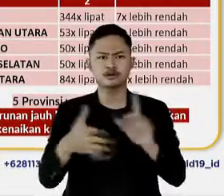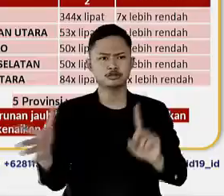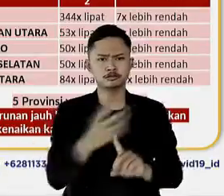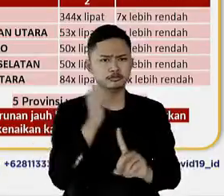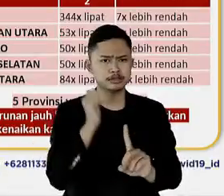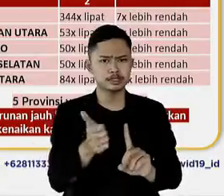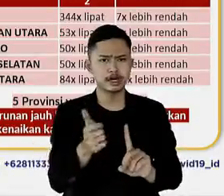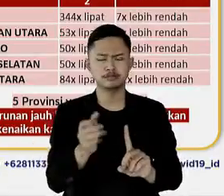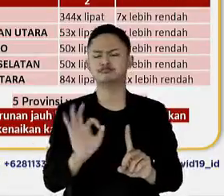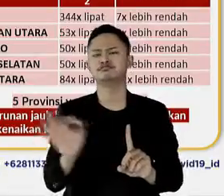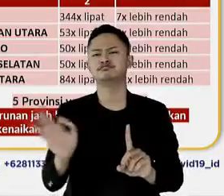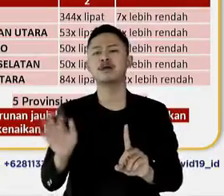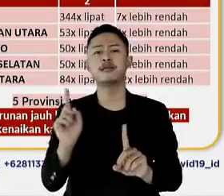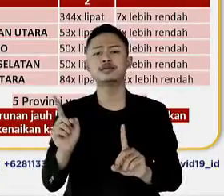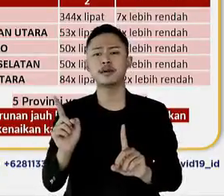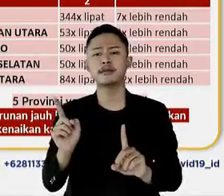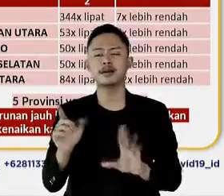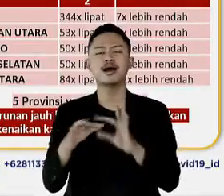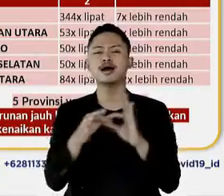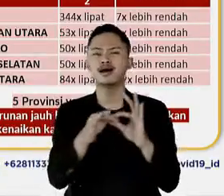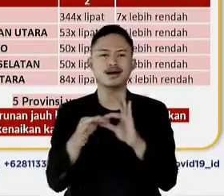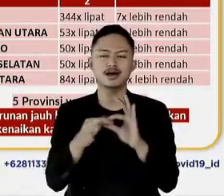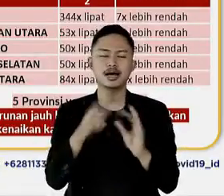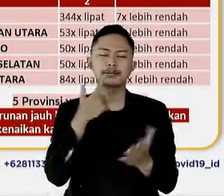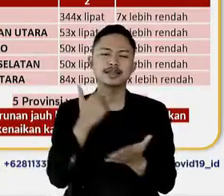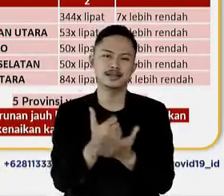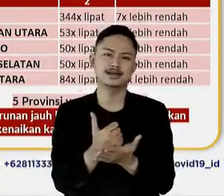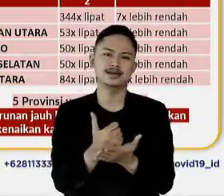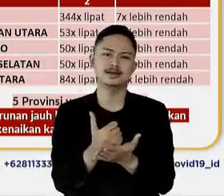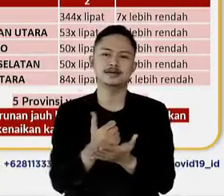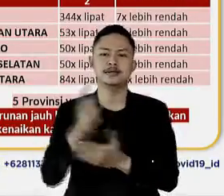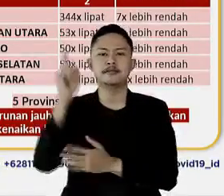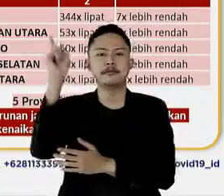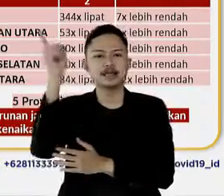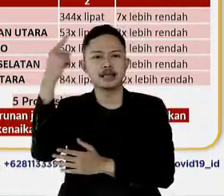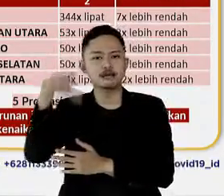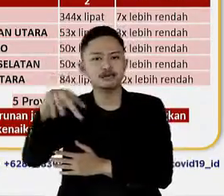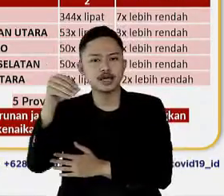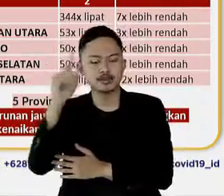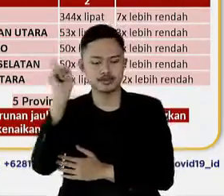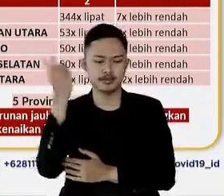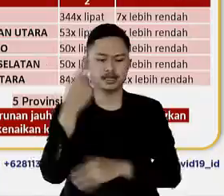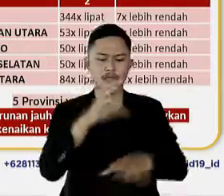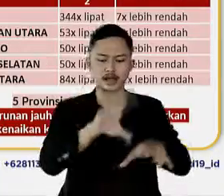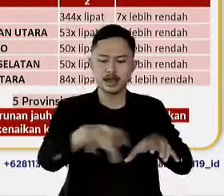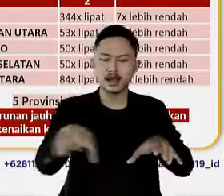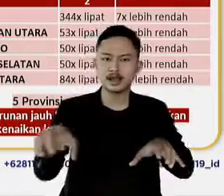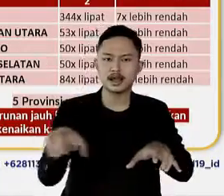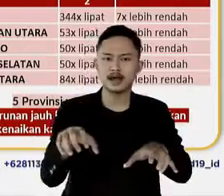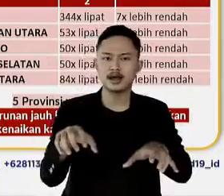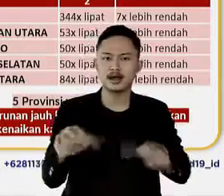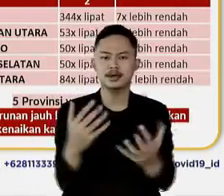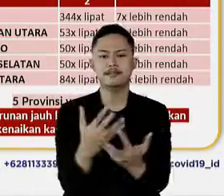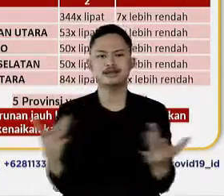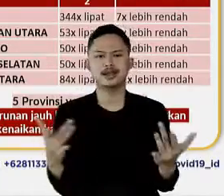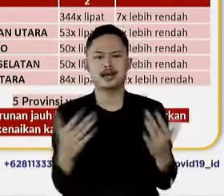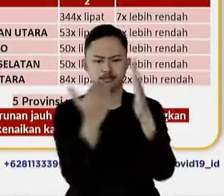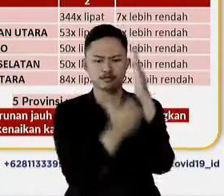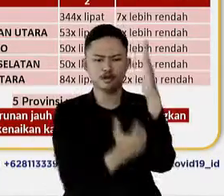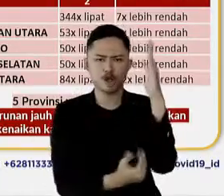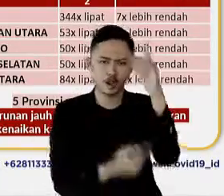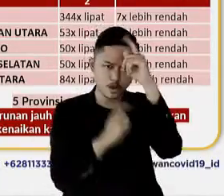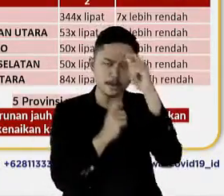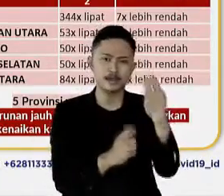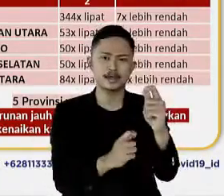tidak ada kerjasama yang baik antara seluruh pemerintah di tingkat kabupaten kota dan masyarakat yang menaati kebijakan